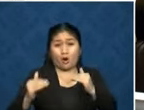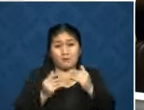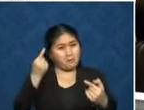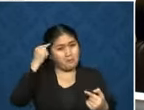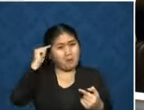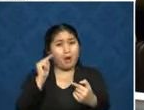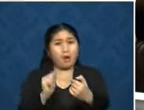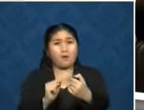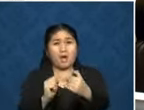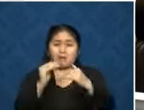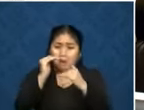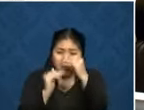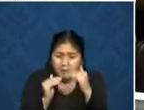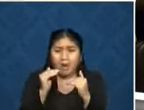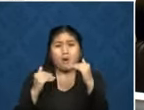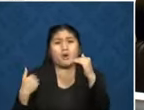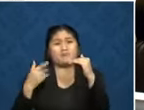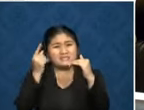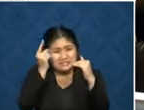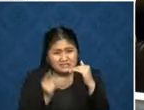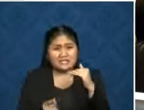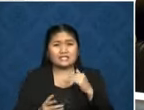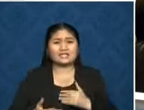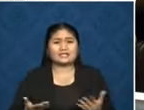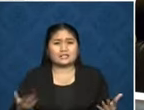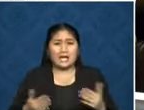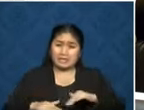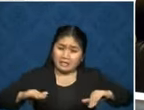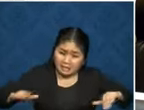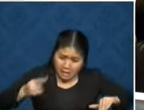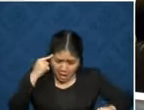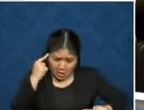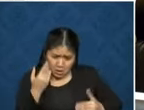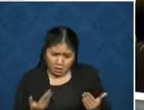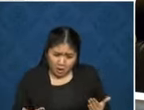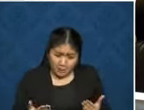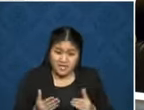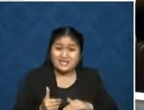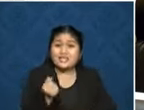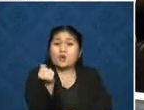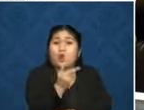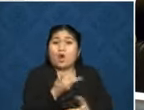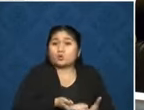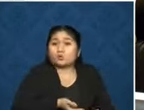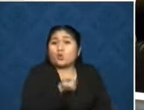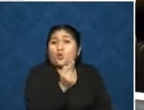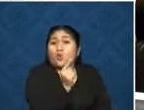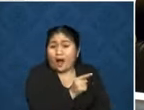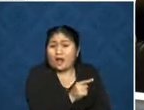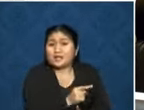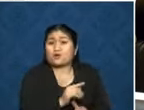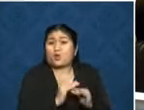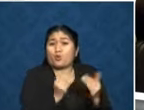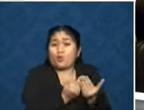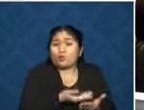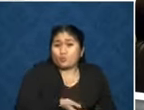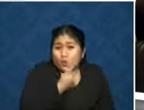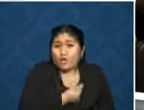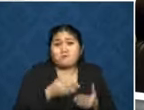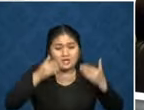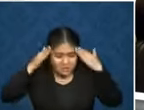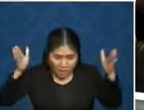ายและความเหลื่อมล้ำมีอยู่จริงเด็กที่มีสถานะทางสังคมที่ดีกว่าย่อมจะมีโอกาสที่จะได้รับประสบการณ์ที่ดีกว่